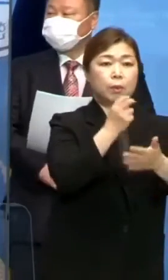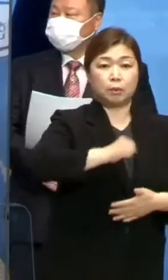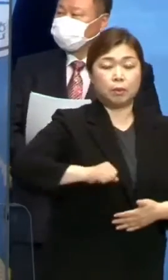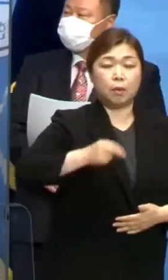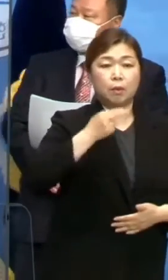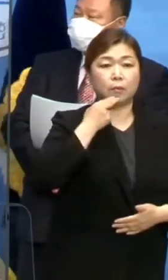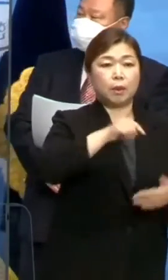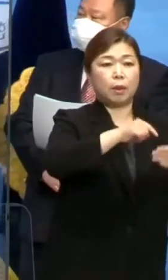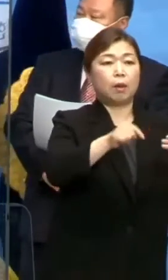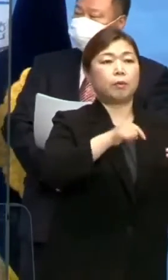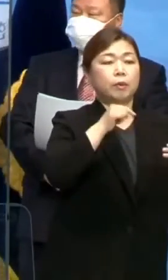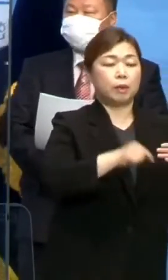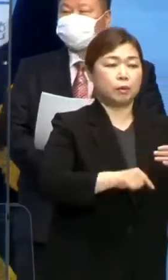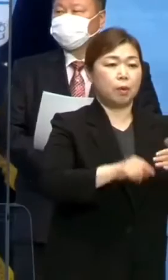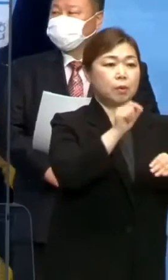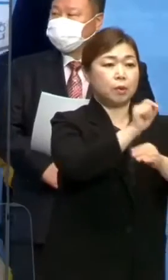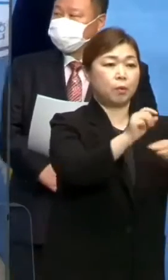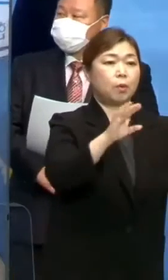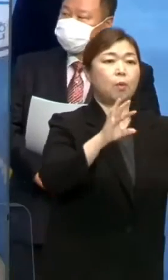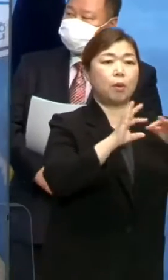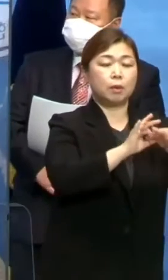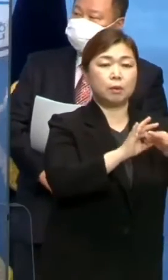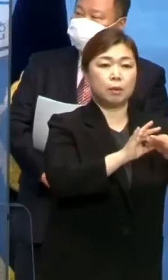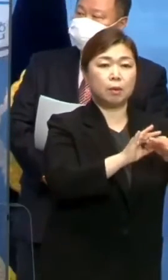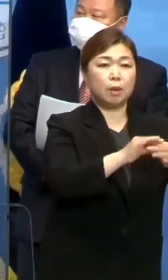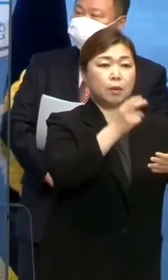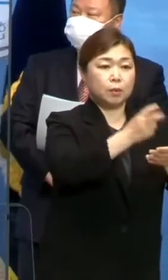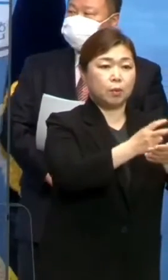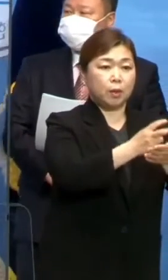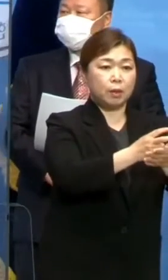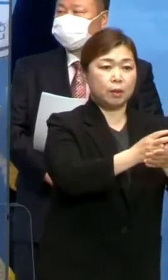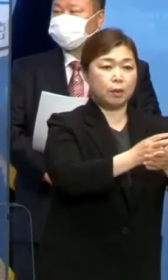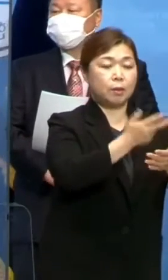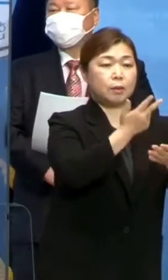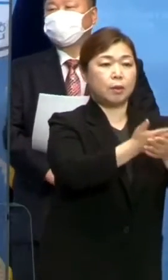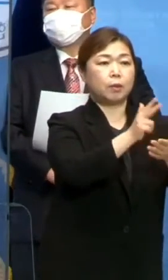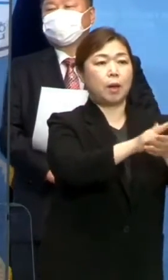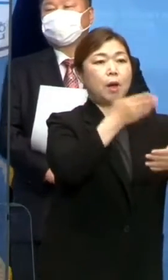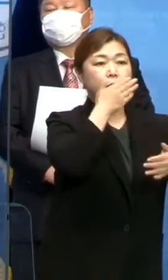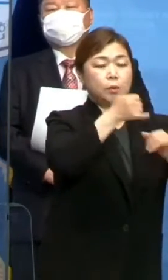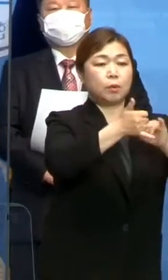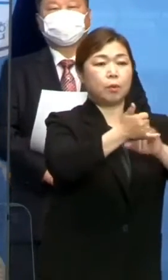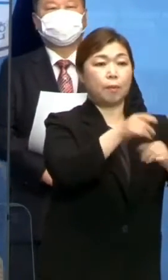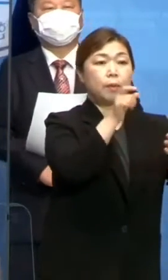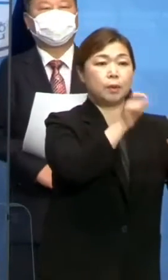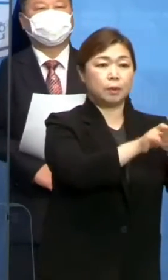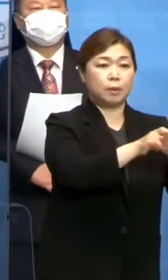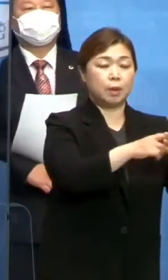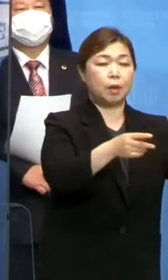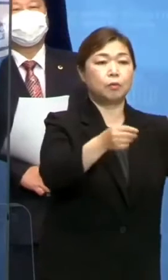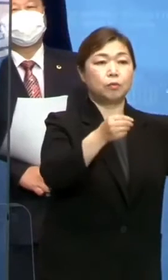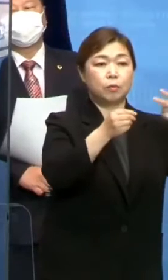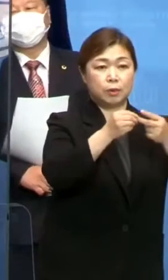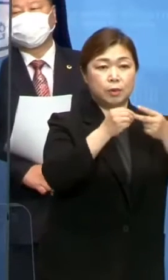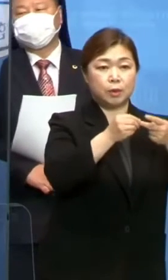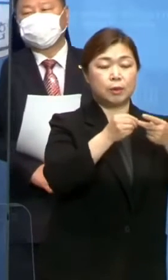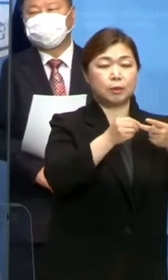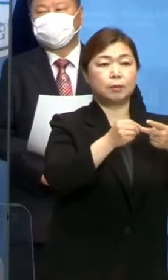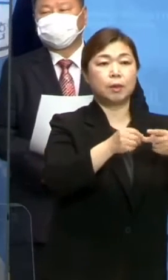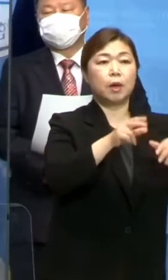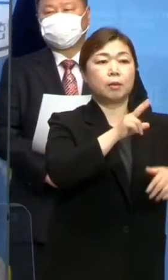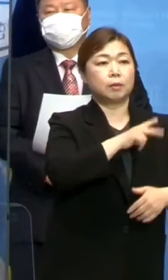범위 안에서 그 사무에 관하여 조례를 제정할 수 있도록 했습니다 둘째